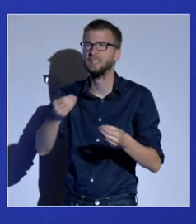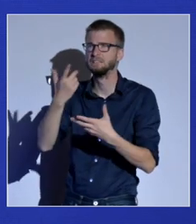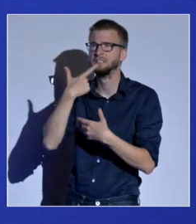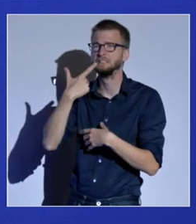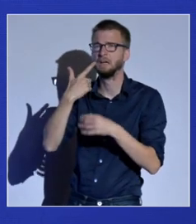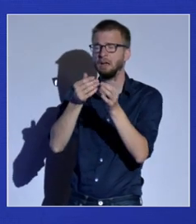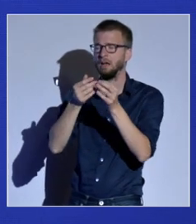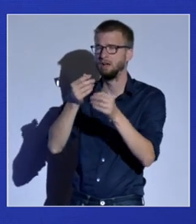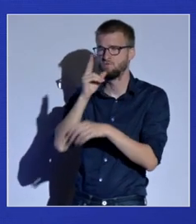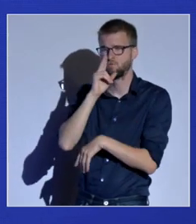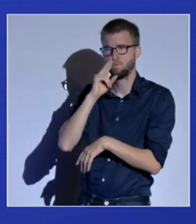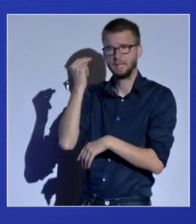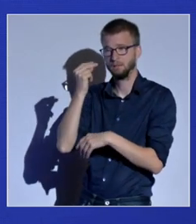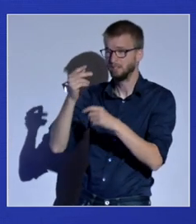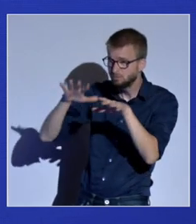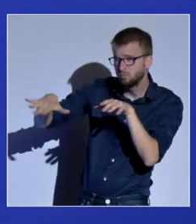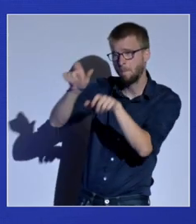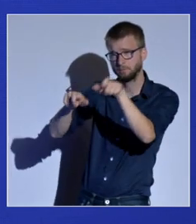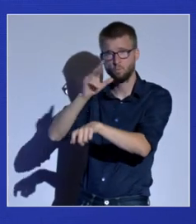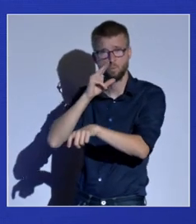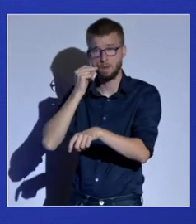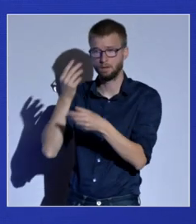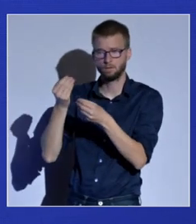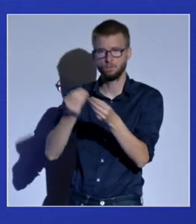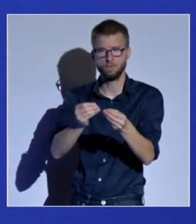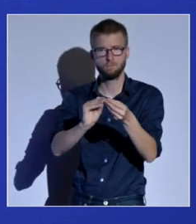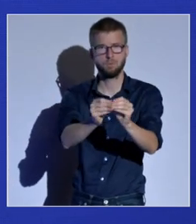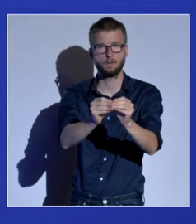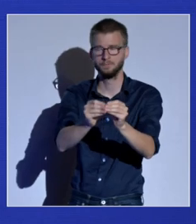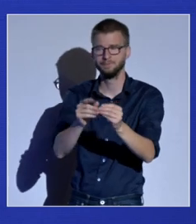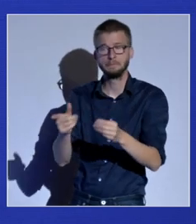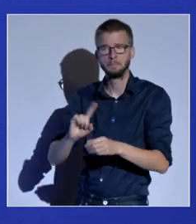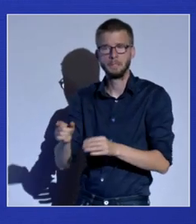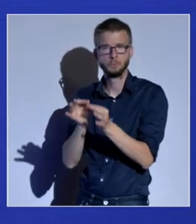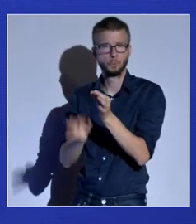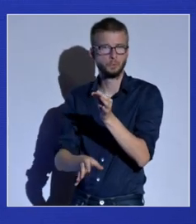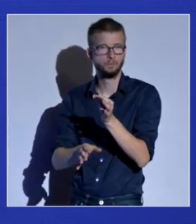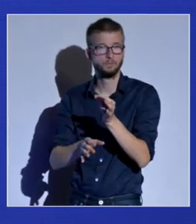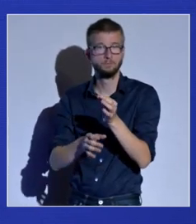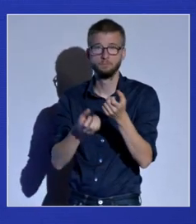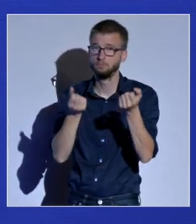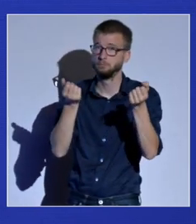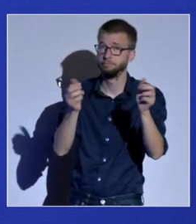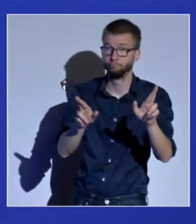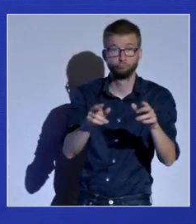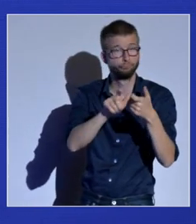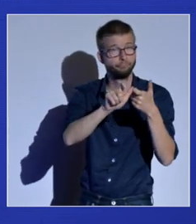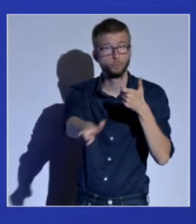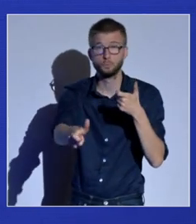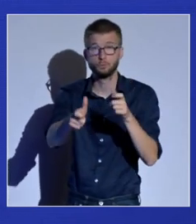solution, que l'humanité est le problème. Il ne faut pas s'étonner que ça ait des conséquences